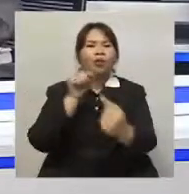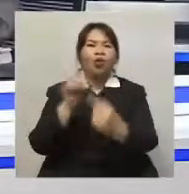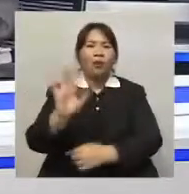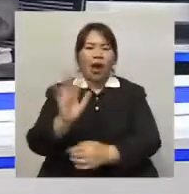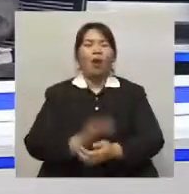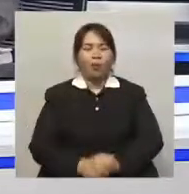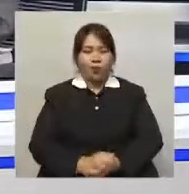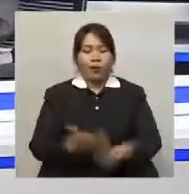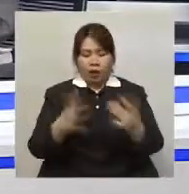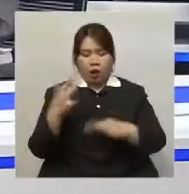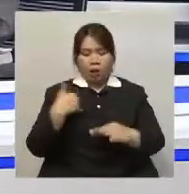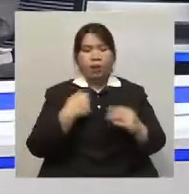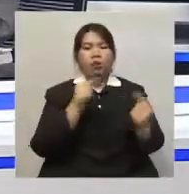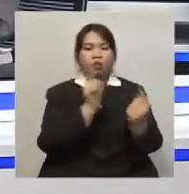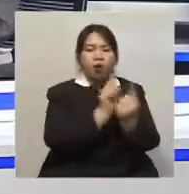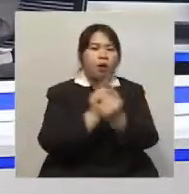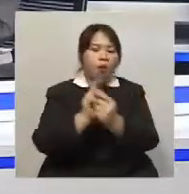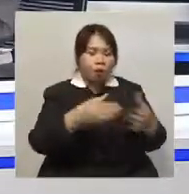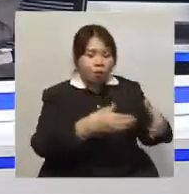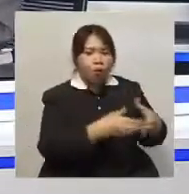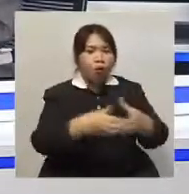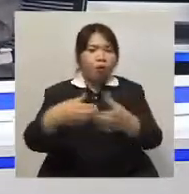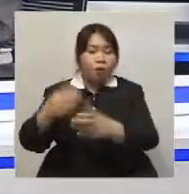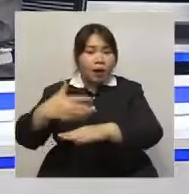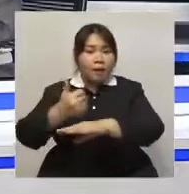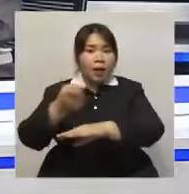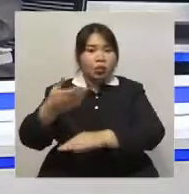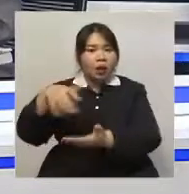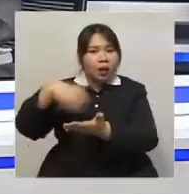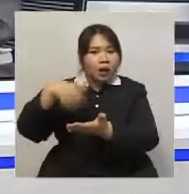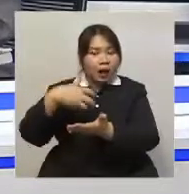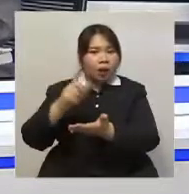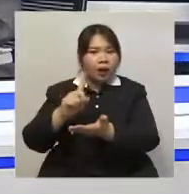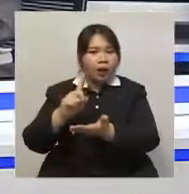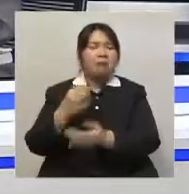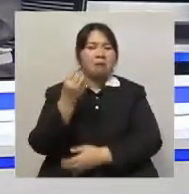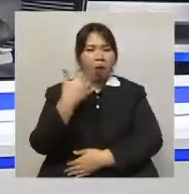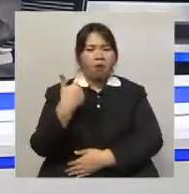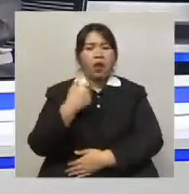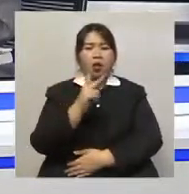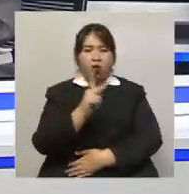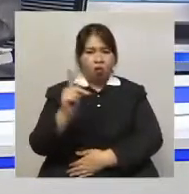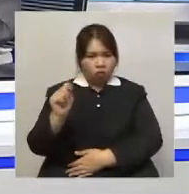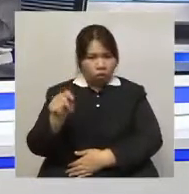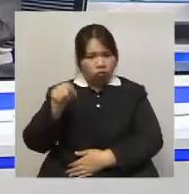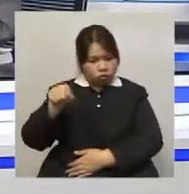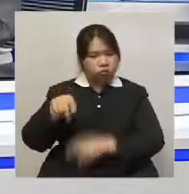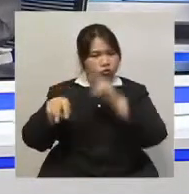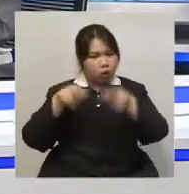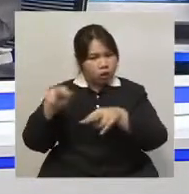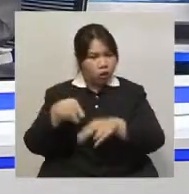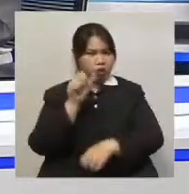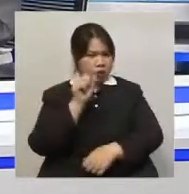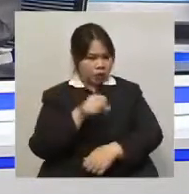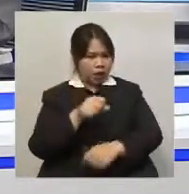การออกเดินสายพบปะกับประชาชนของพรรคการเมืองที่ข่าวเมื่อสักครู่นี้ที่คุณแนนเล่าไปนะก็บอกว่ากกต.นี่ก็มีหน้าที่ตรวจสอบนะครับว่าจะเข้